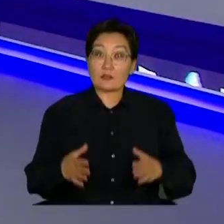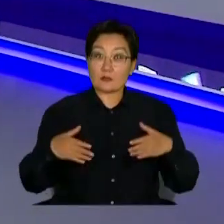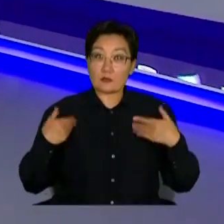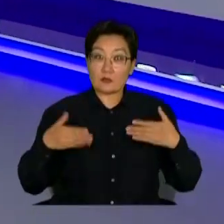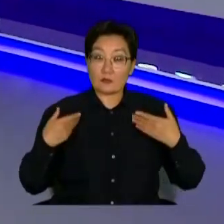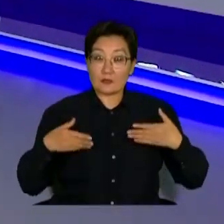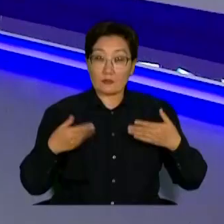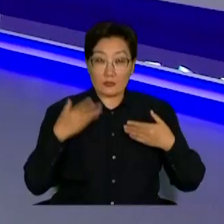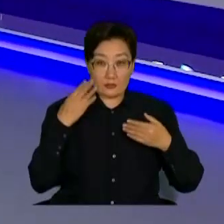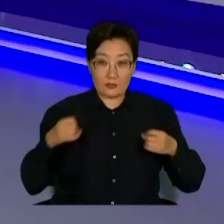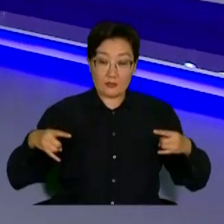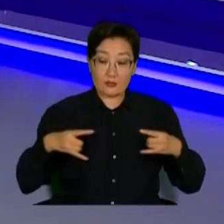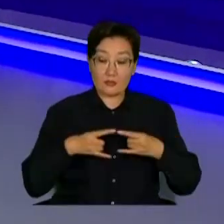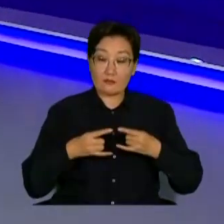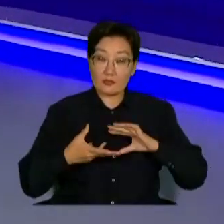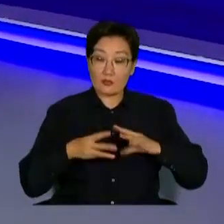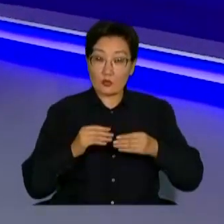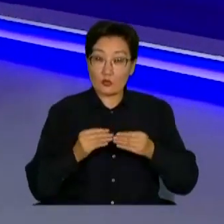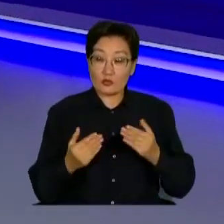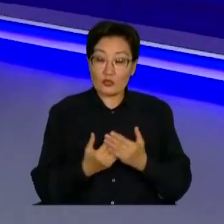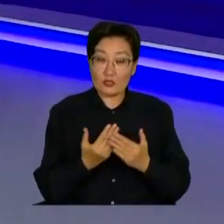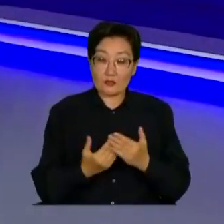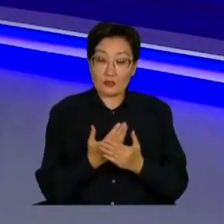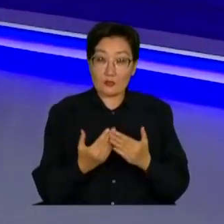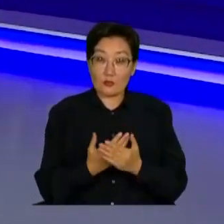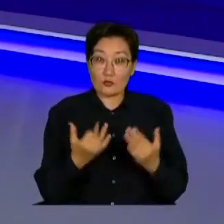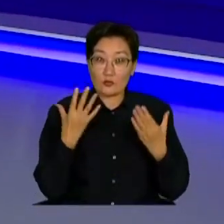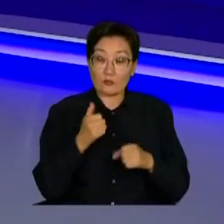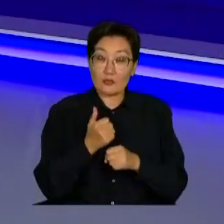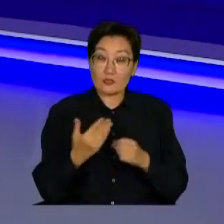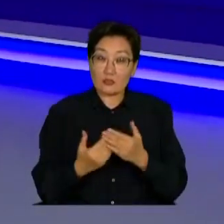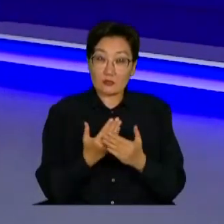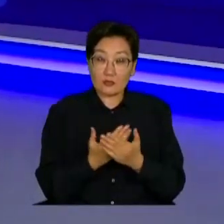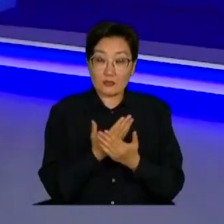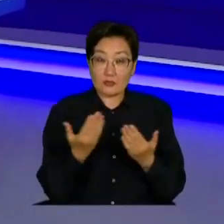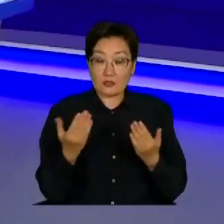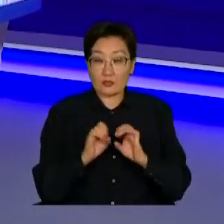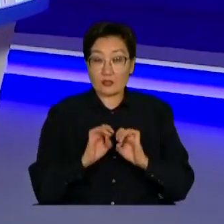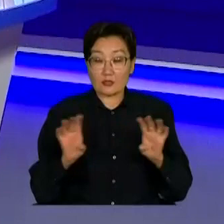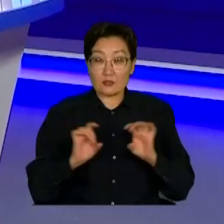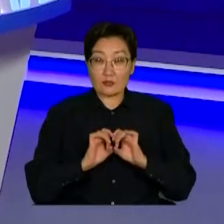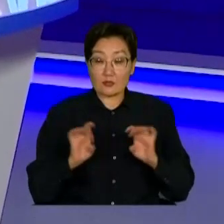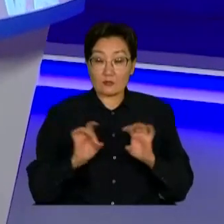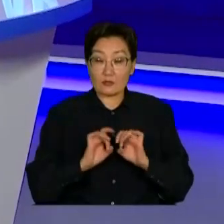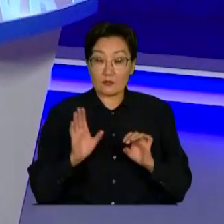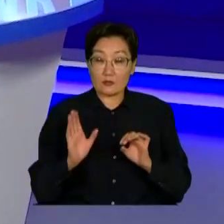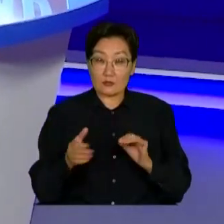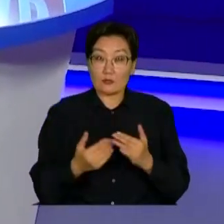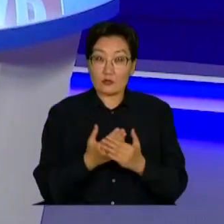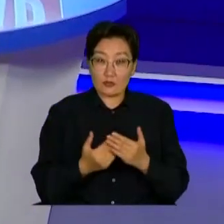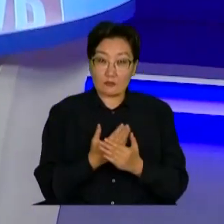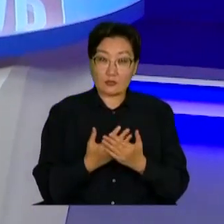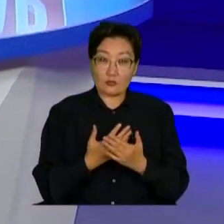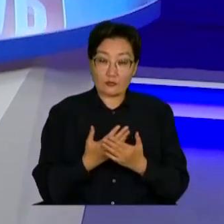Ассаламу алейкум, ардақты әлеумет. Алмат телеарнасының тікелей эфирінде қорытынды жаңалықтар. Студияда әріптесім Аяулым Көлжігіт. Және Әлібек Шынтемір.